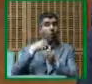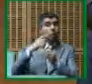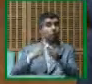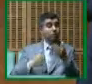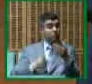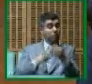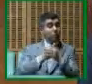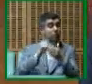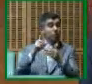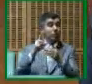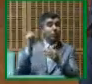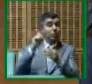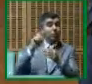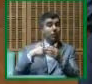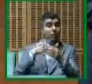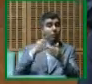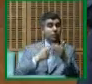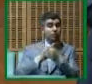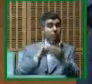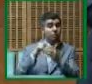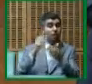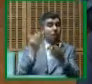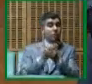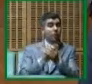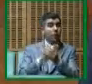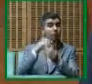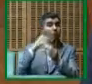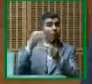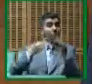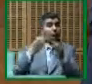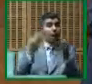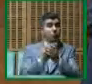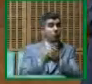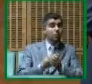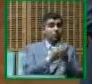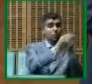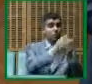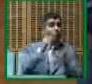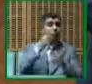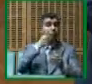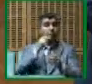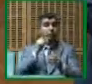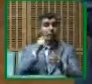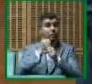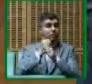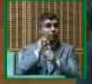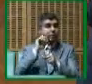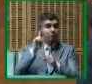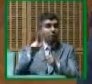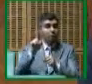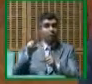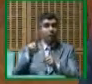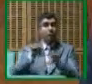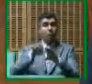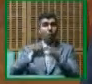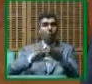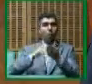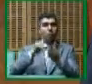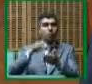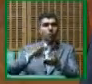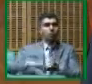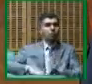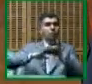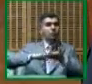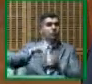ورغم الإمكانيات. ويمكن نأكد لكم خلال الشهور الأخيرة فعلنا واحد العدد ديال التدابير